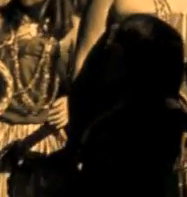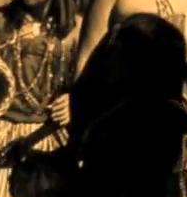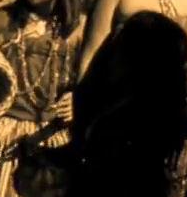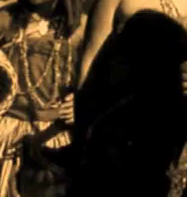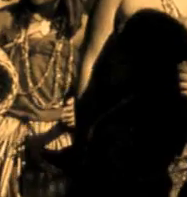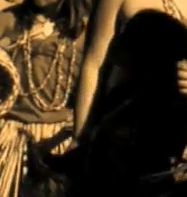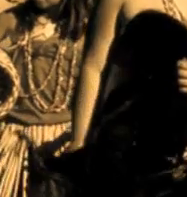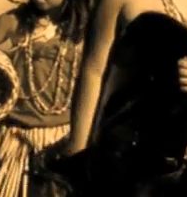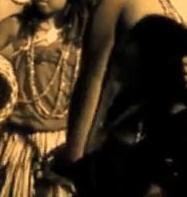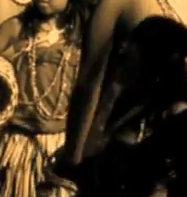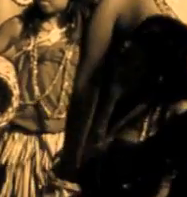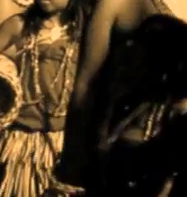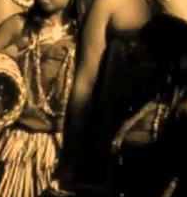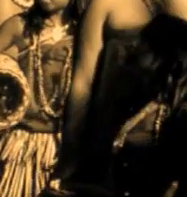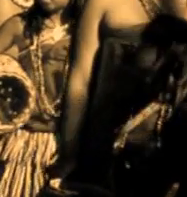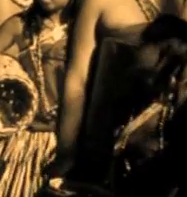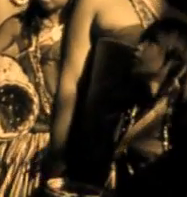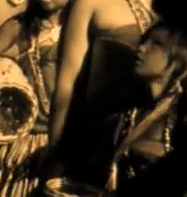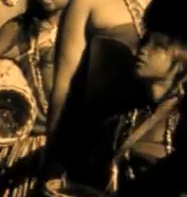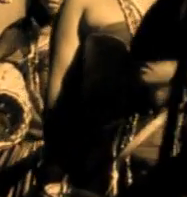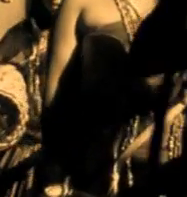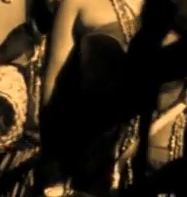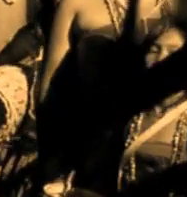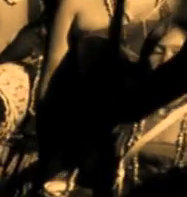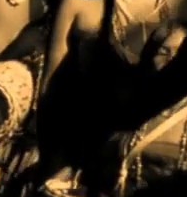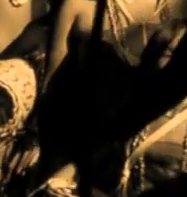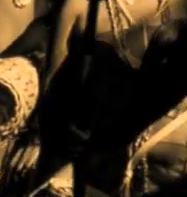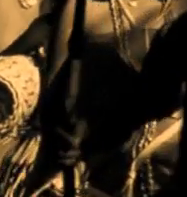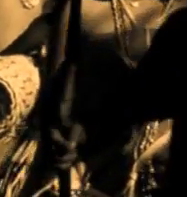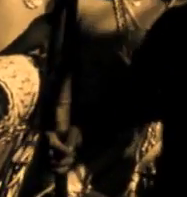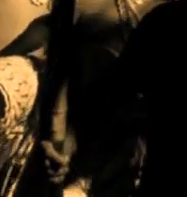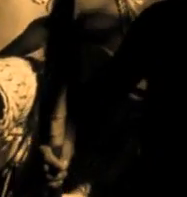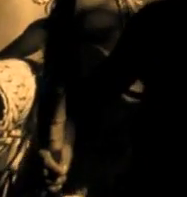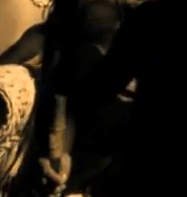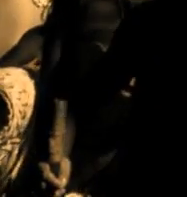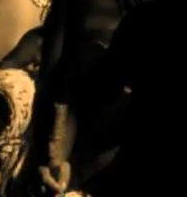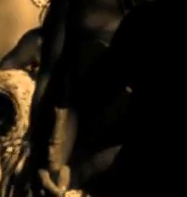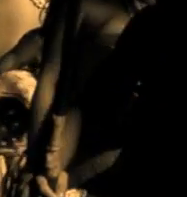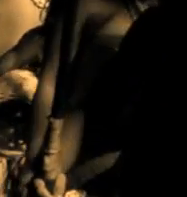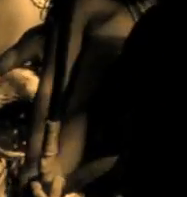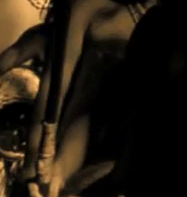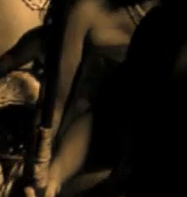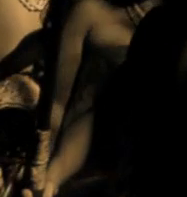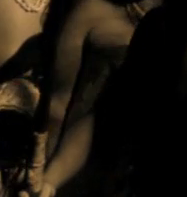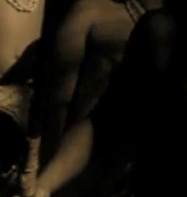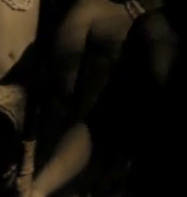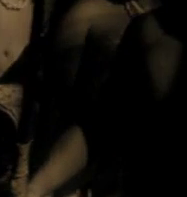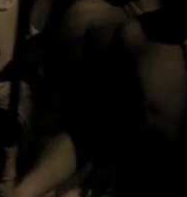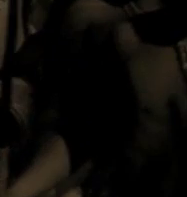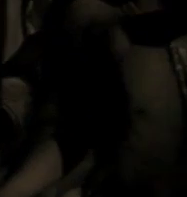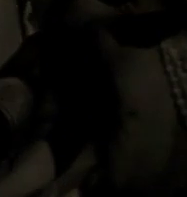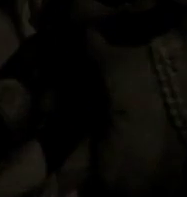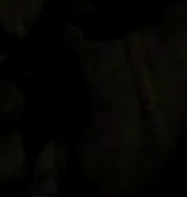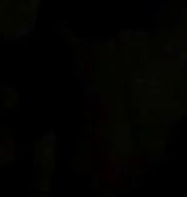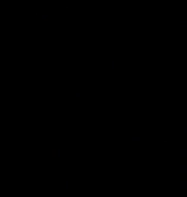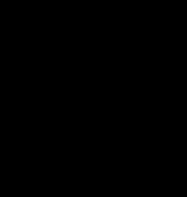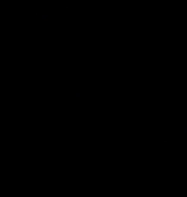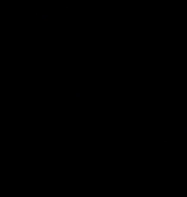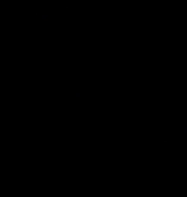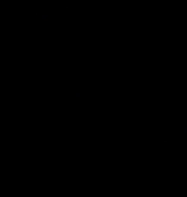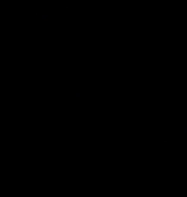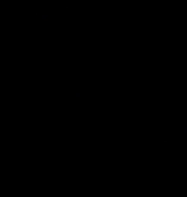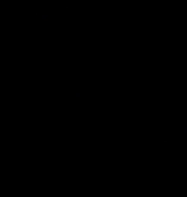pizza kumakagala lahidiha. Apa mafanana ani